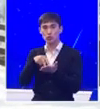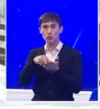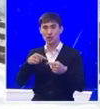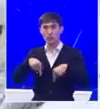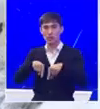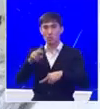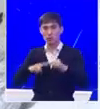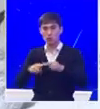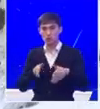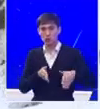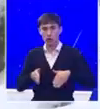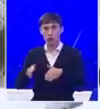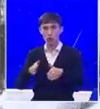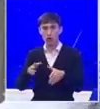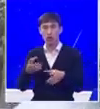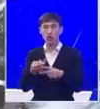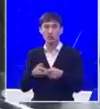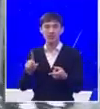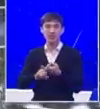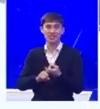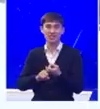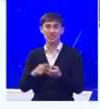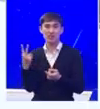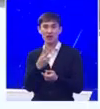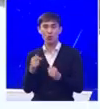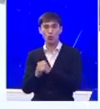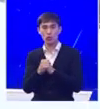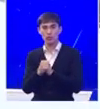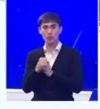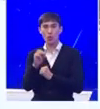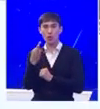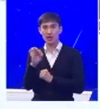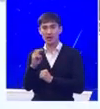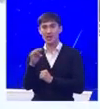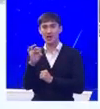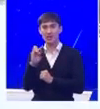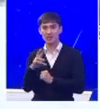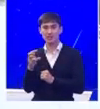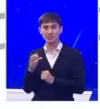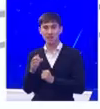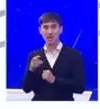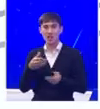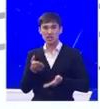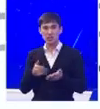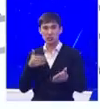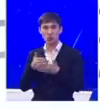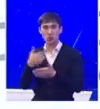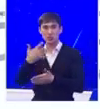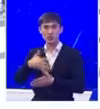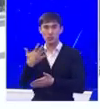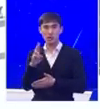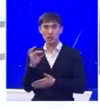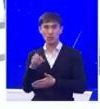дорогу, которая соединит два курорта – Ой-Карагай и Ахтас, что в свою очередь позволит увеличить лыжную трассу до 55